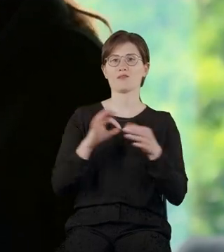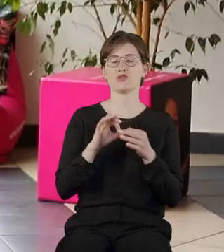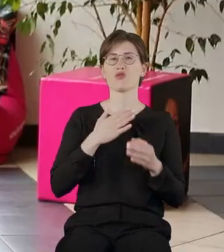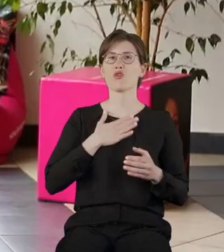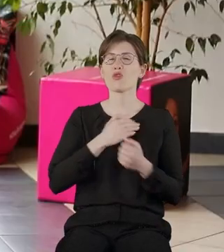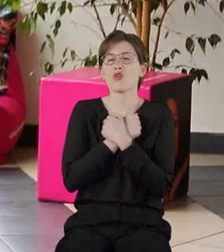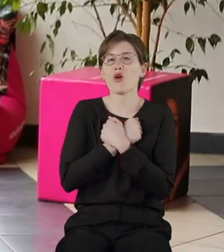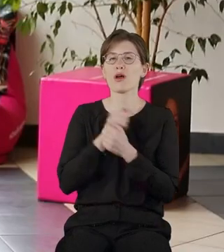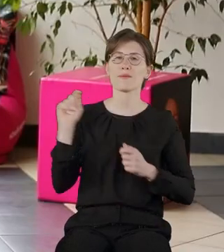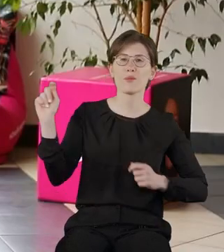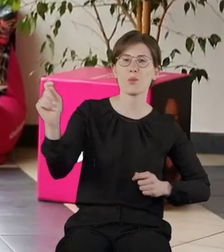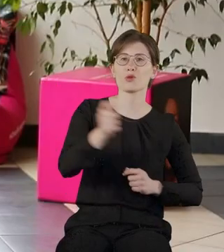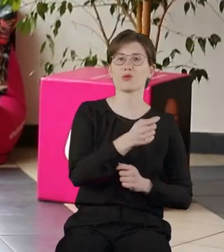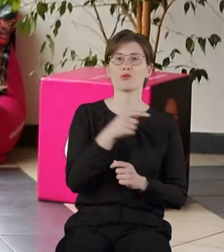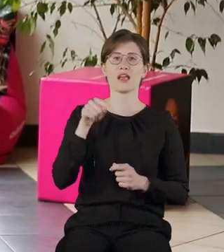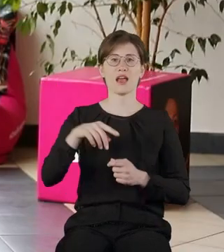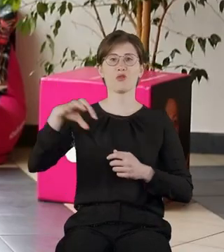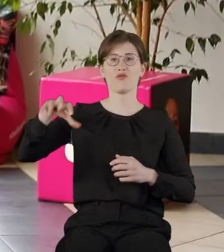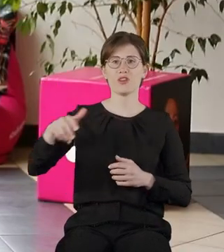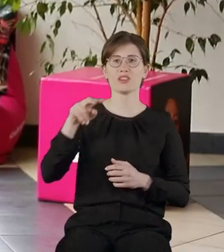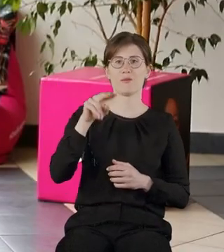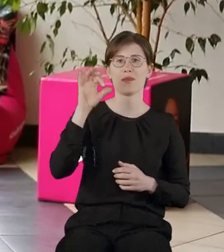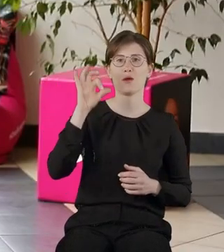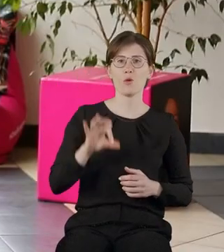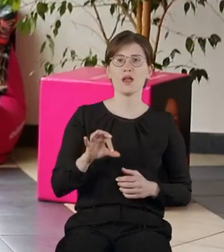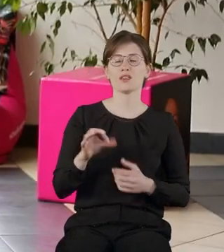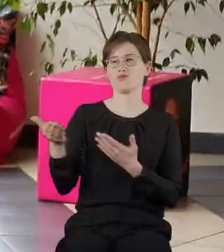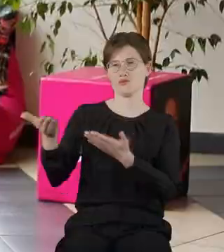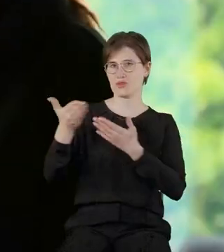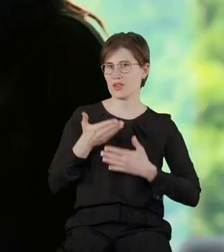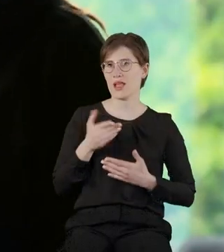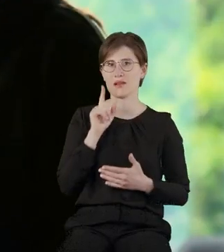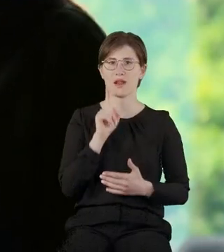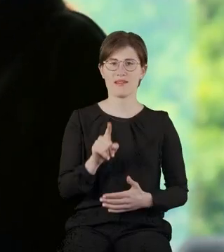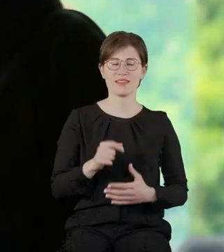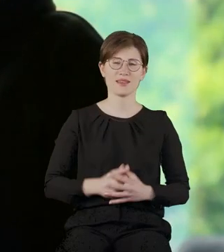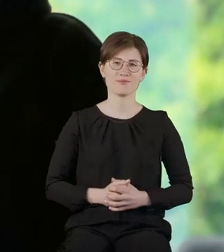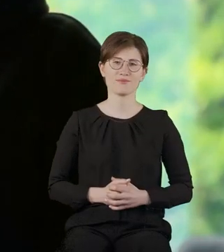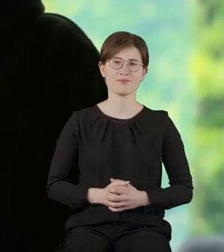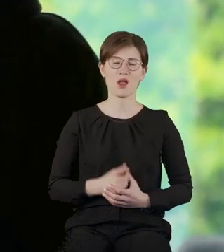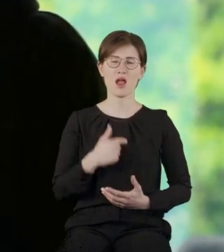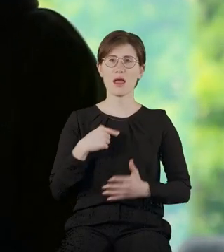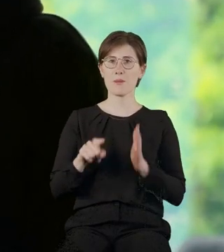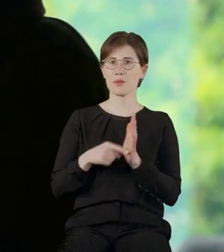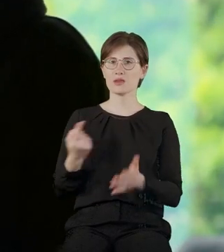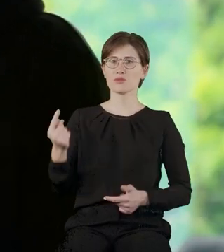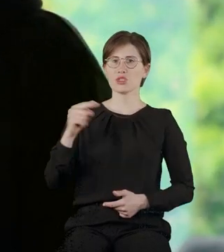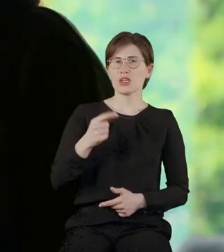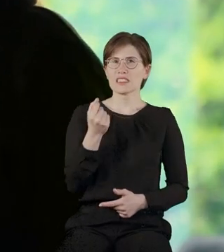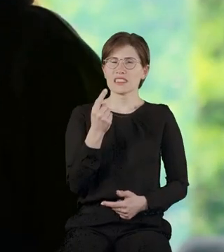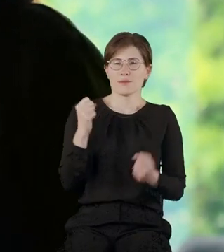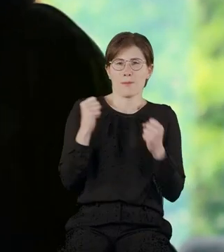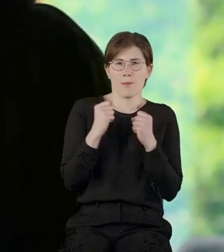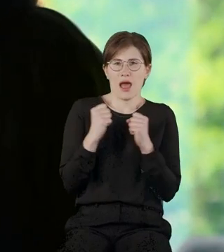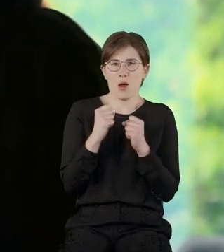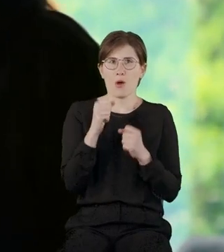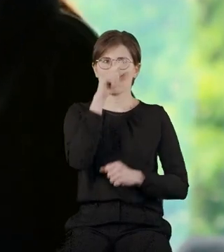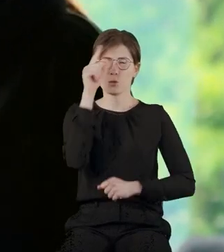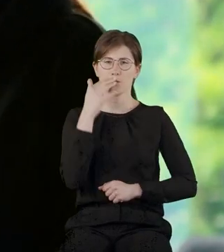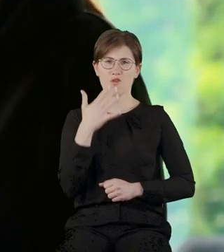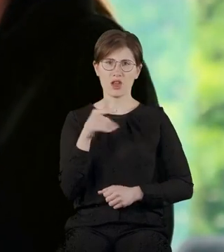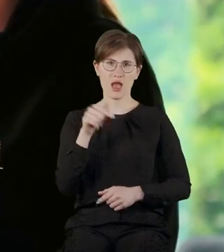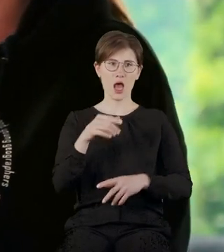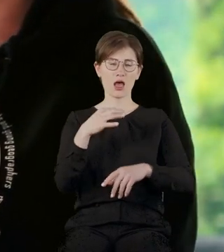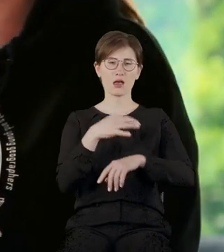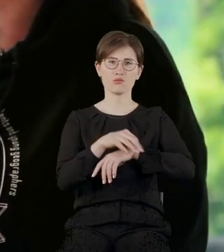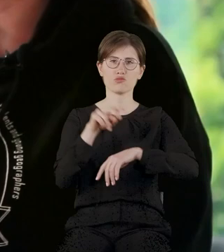podróże, a ten wydział na tym uniwersytecie potrafi mi to zapewnić. Jak przyszłam tutaj, to bałam się, bo wszyscy straszyli, że